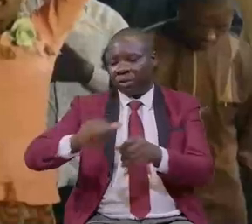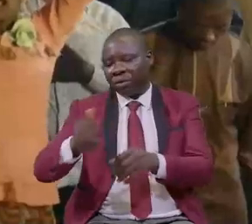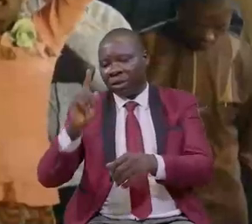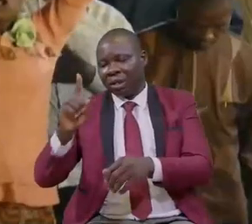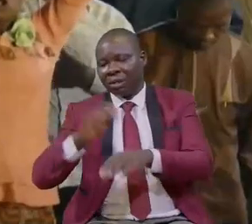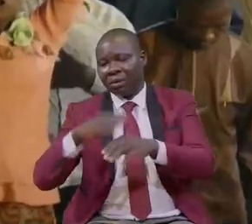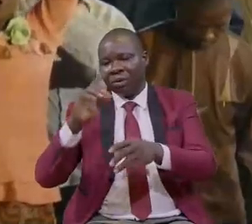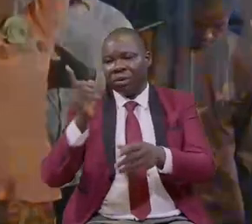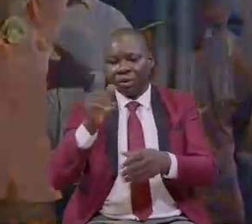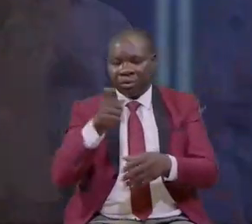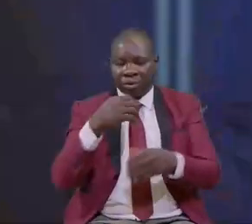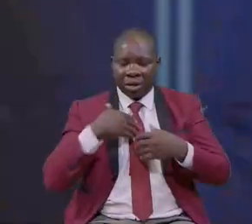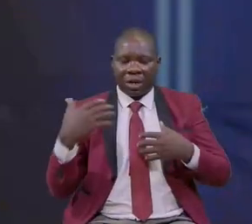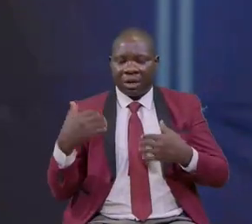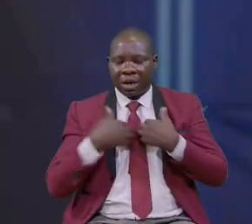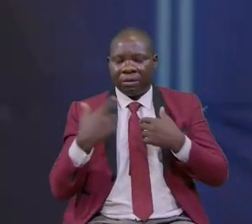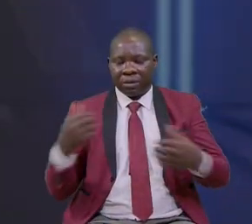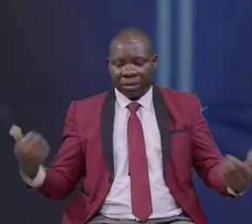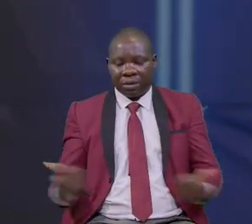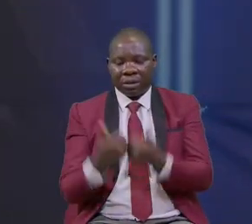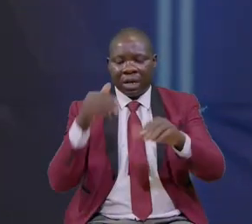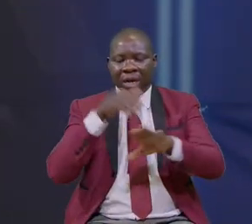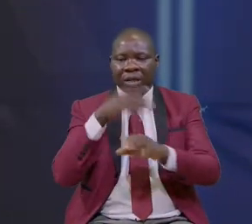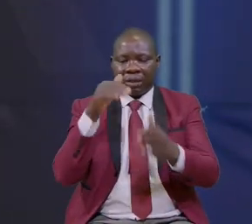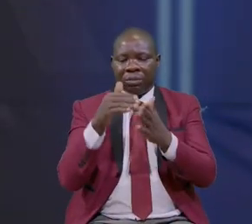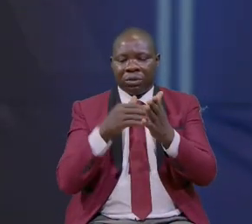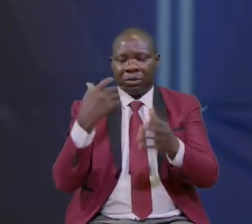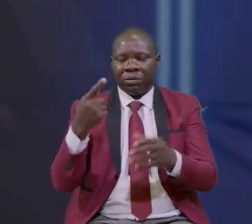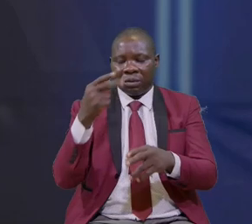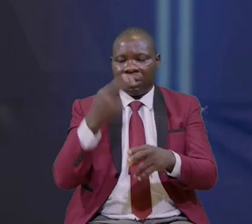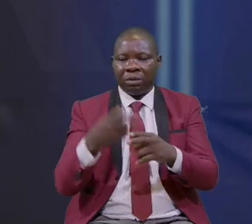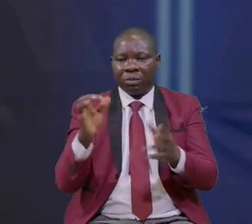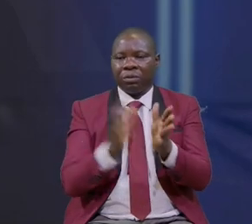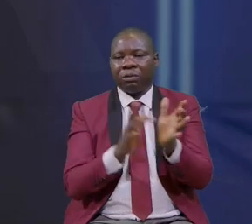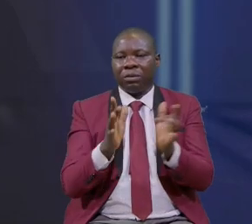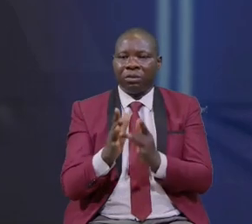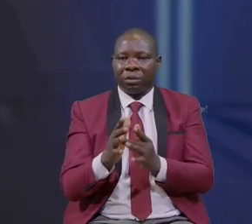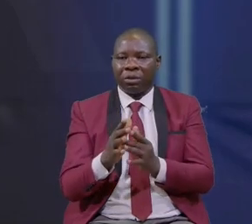Et mets la main là où tu as le défi. À la mention du nom de Jésus.